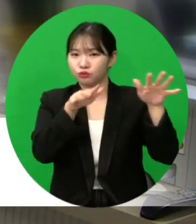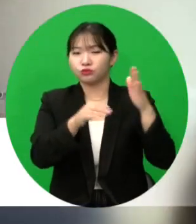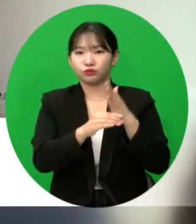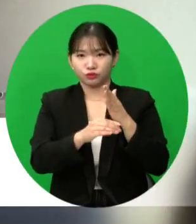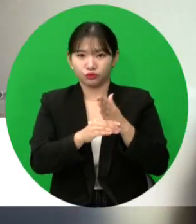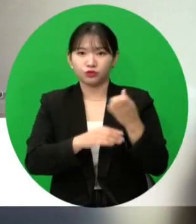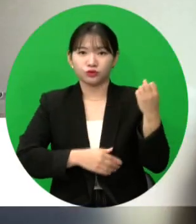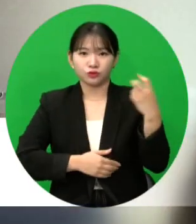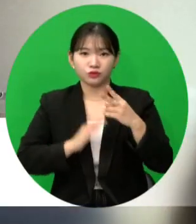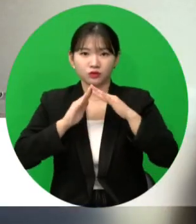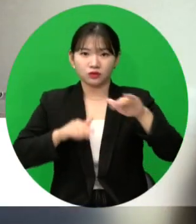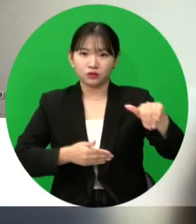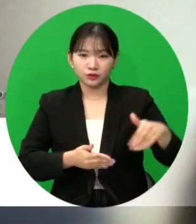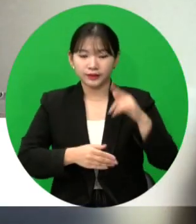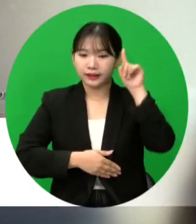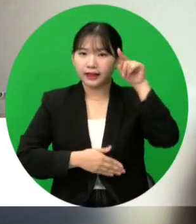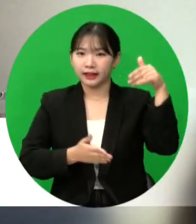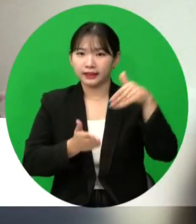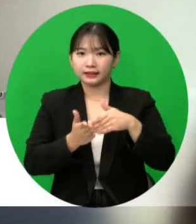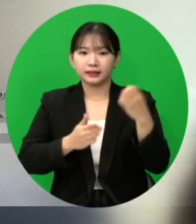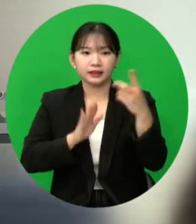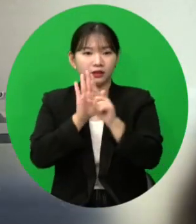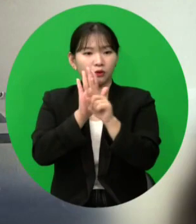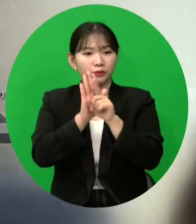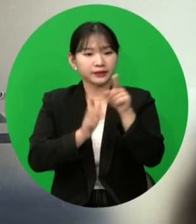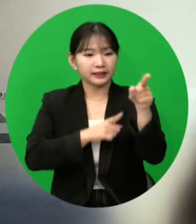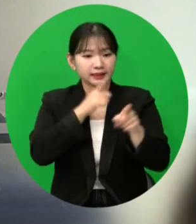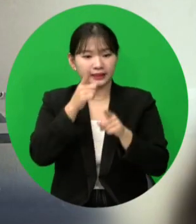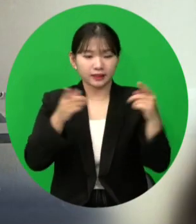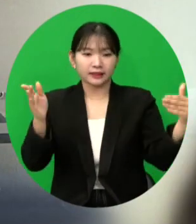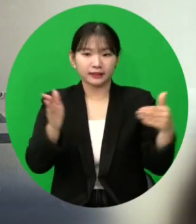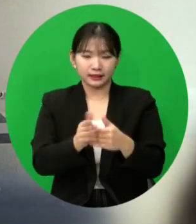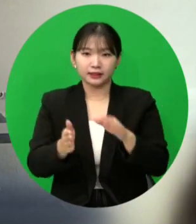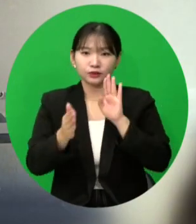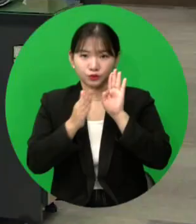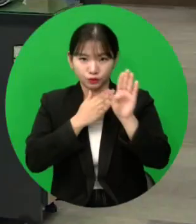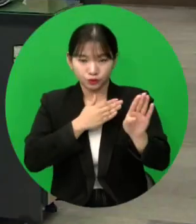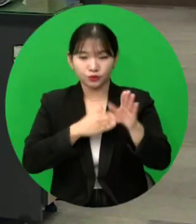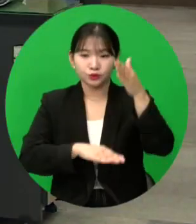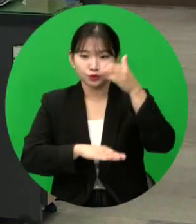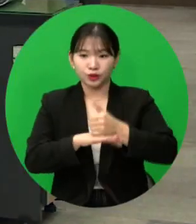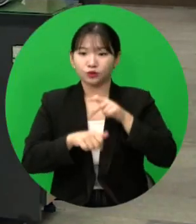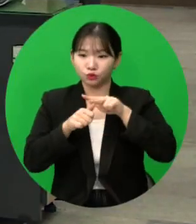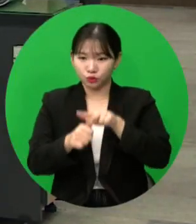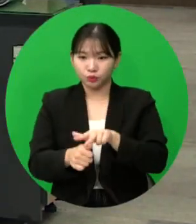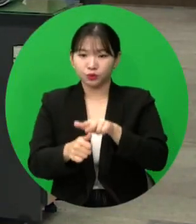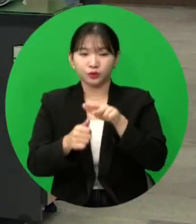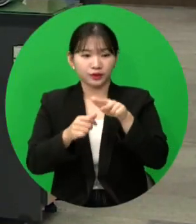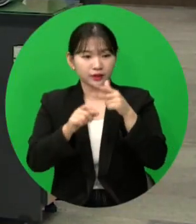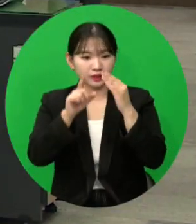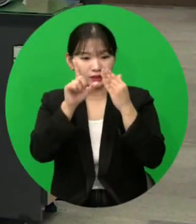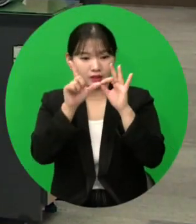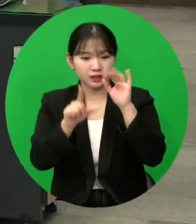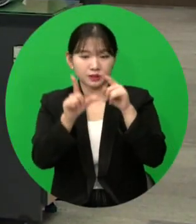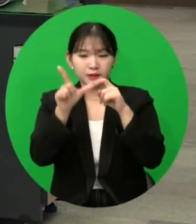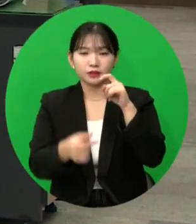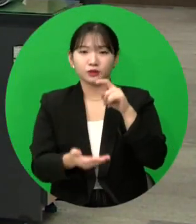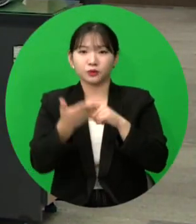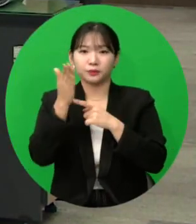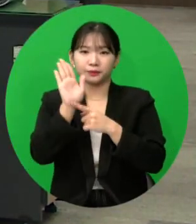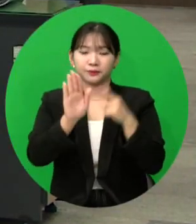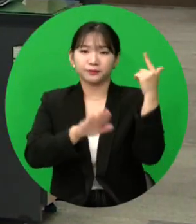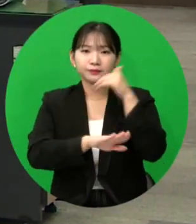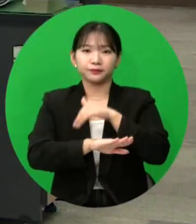한편 전라남도는 내일까지 재공모 신청 접수를 마감한 뒤 최종 후보자를 다음 달 초 발표할